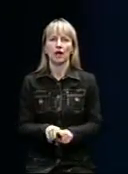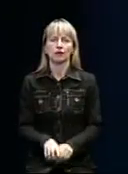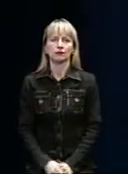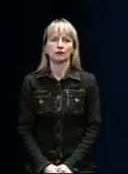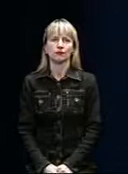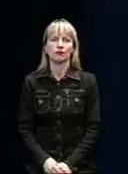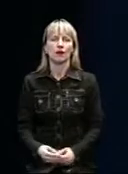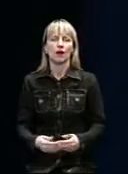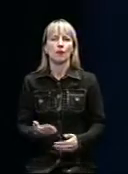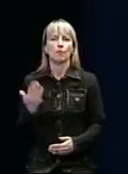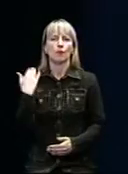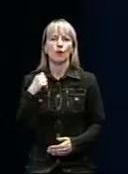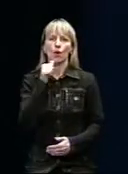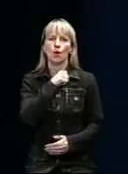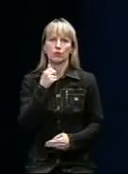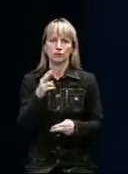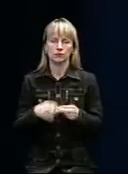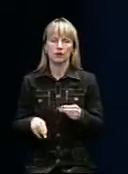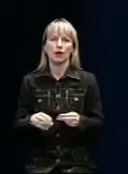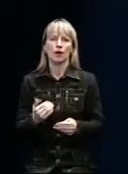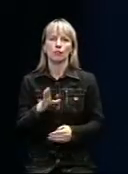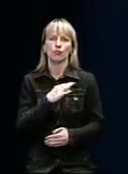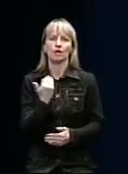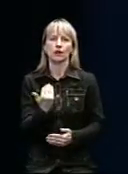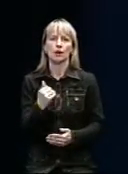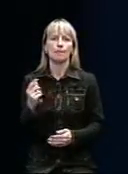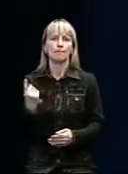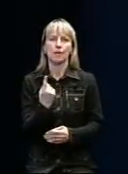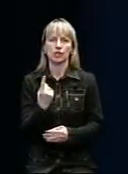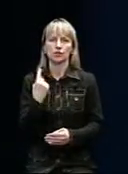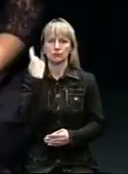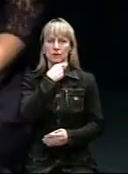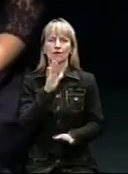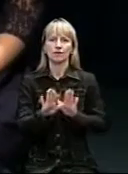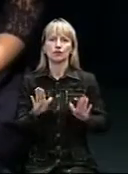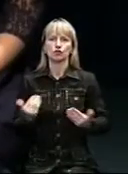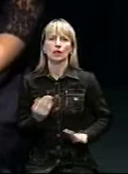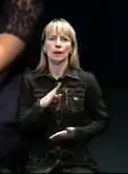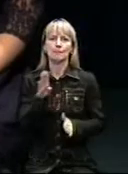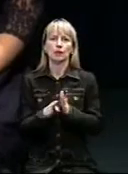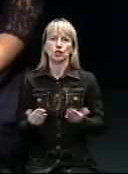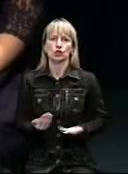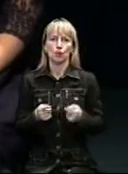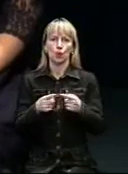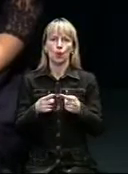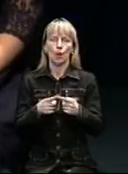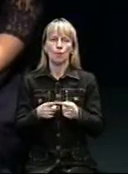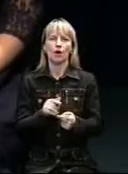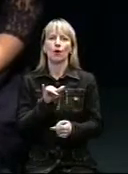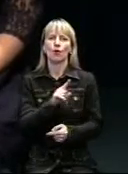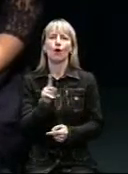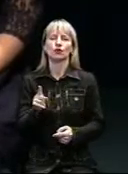Наприкінці минулого року відбулася ваша перша персональна виставка «Життя під рожевим кутом». У кожної виставки є